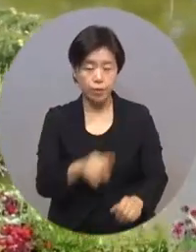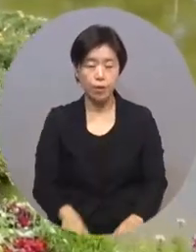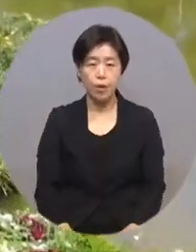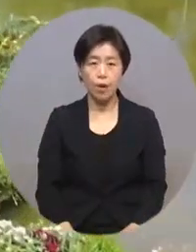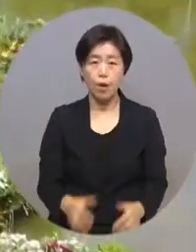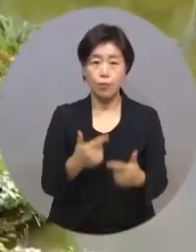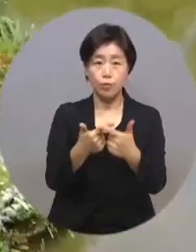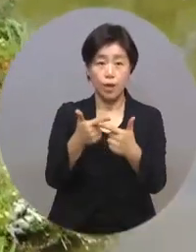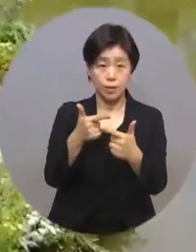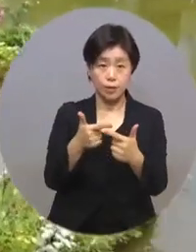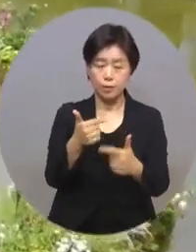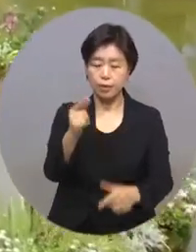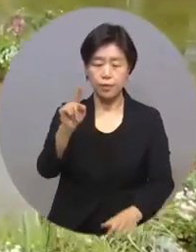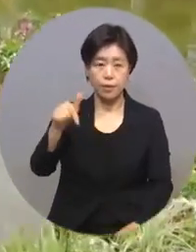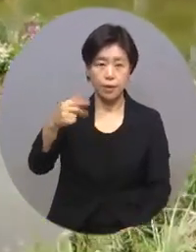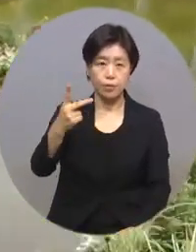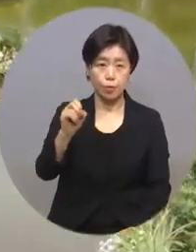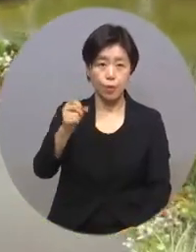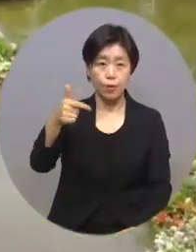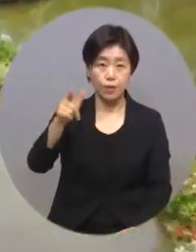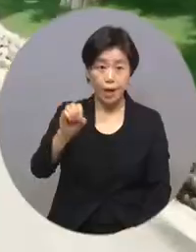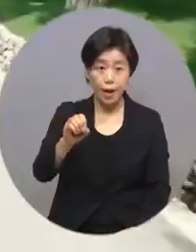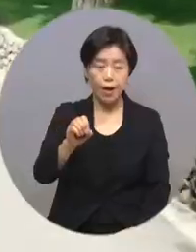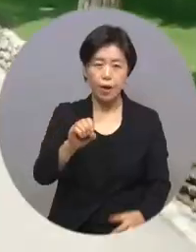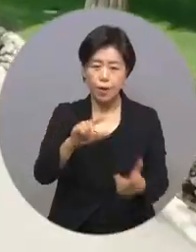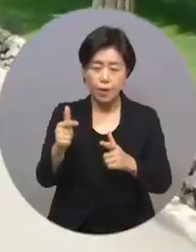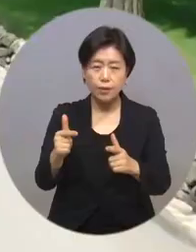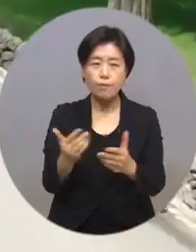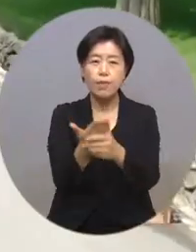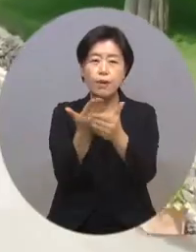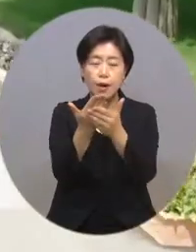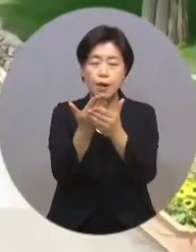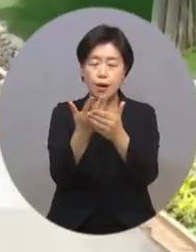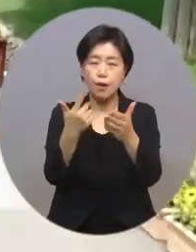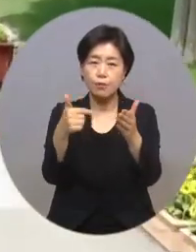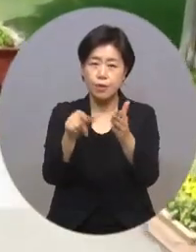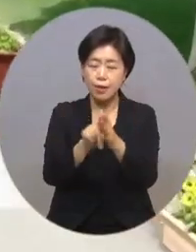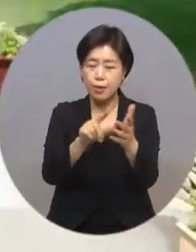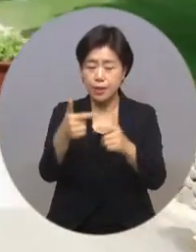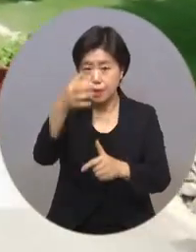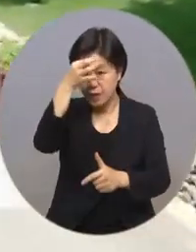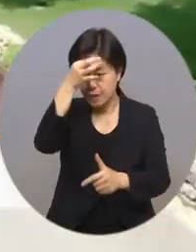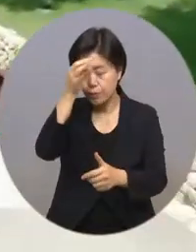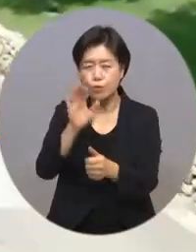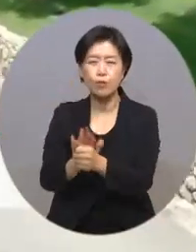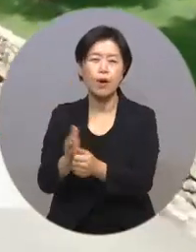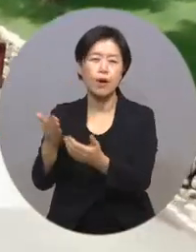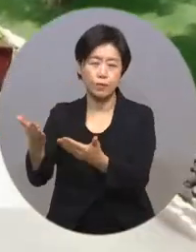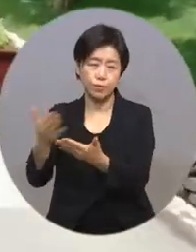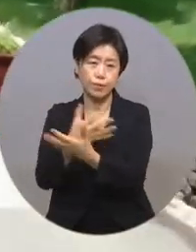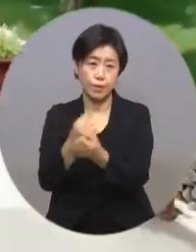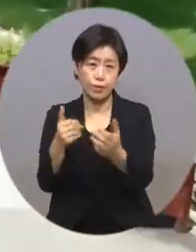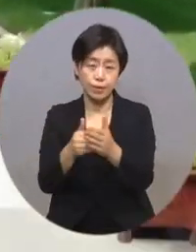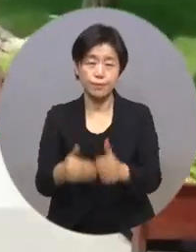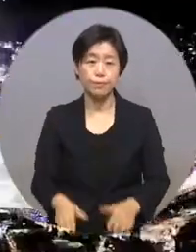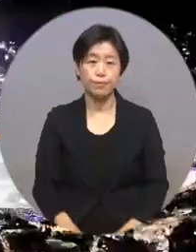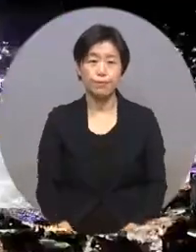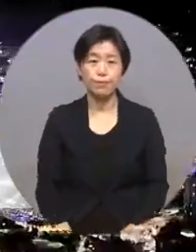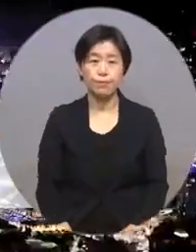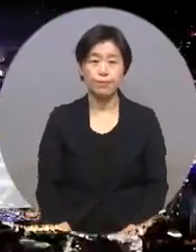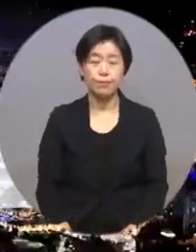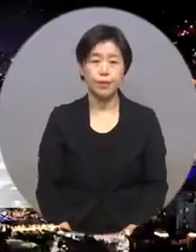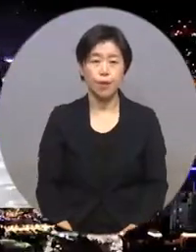국가정원 지정에 필요한 노하우를 전수받기로 약속했습니다 여수시와 순천시는 인증 엑스포와